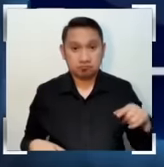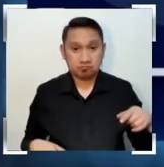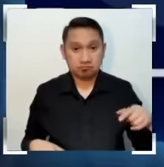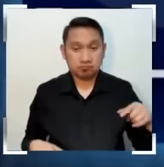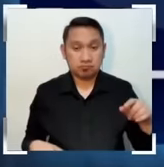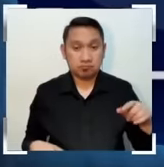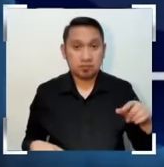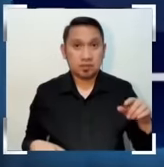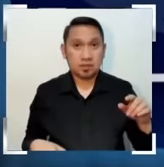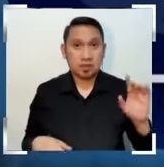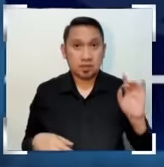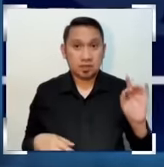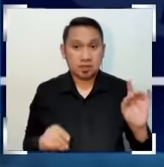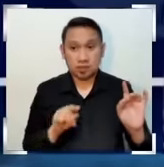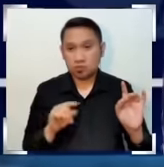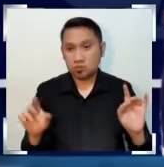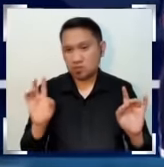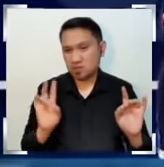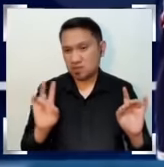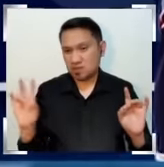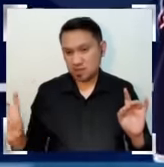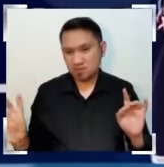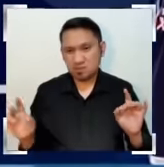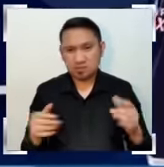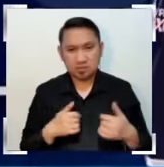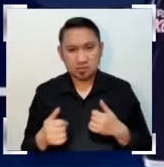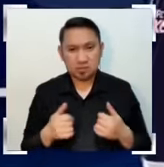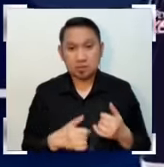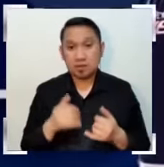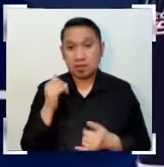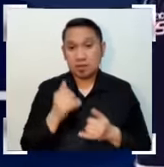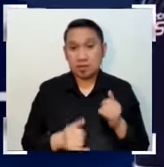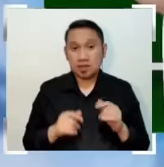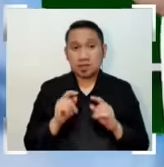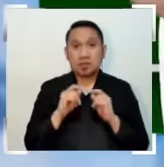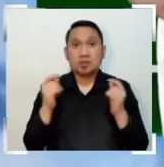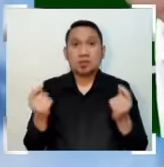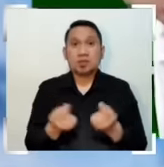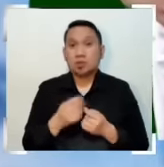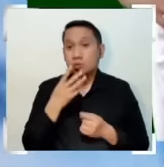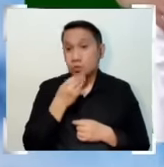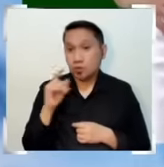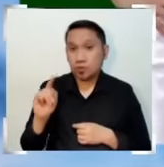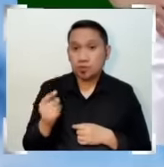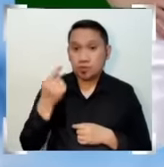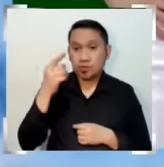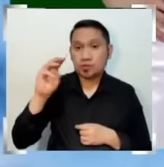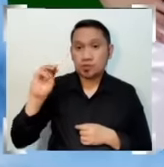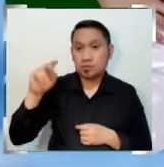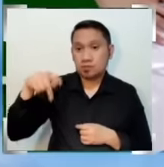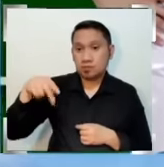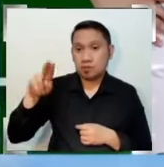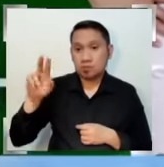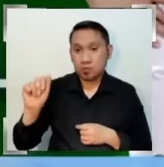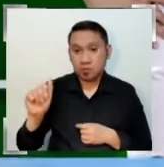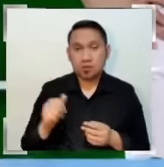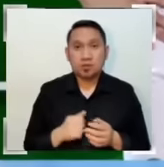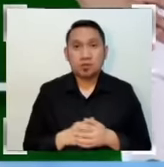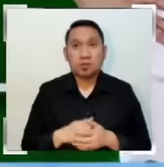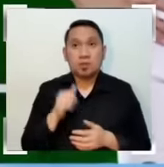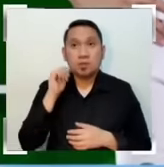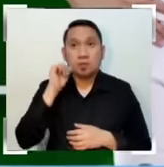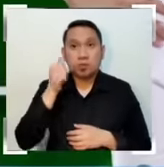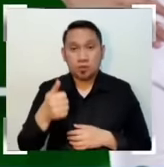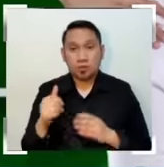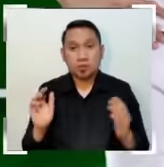na 80-77. Sa pinakahuling team standings, nangunguna pa rin ang Mapua Cardinals. Bukas, maghaharap ang